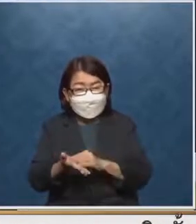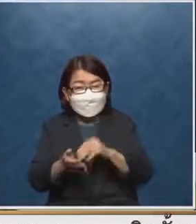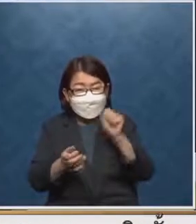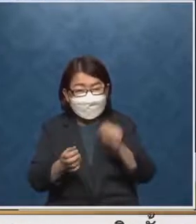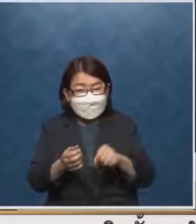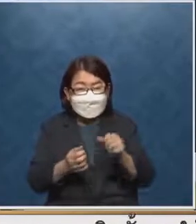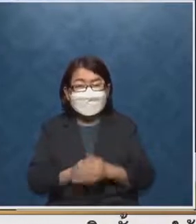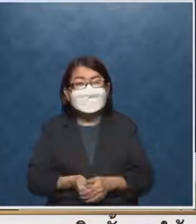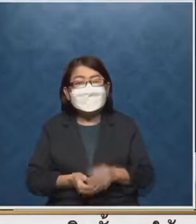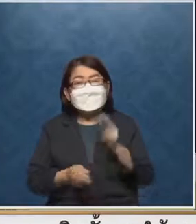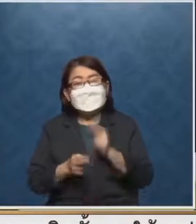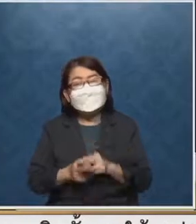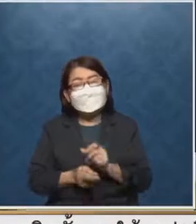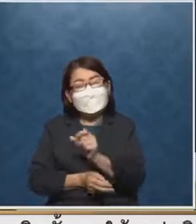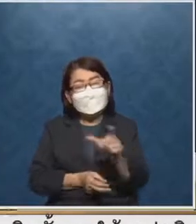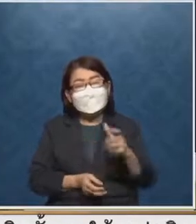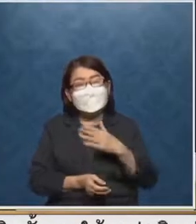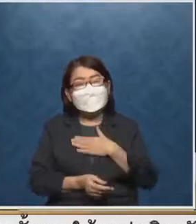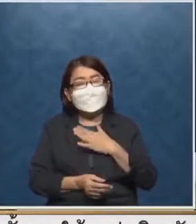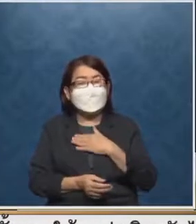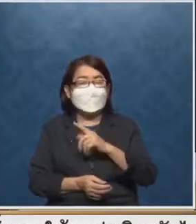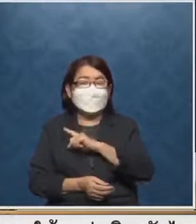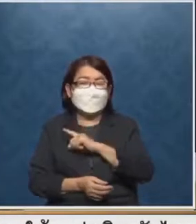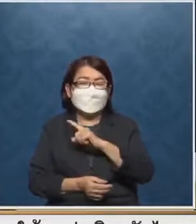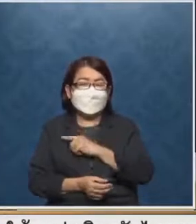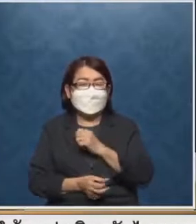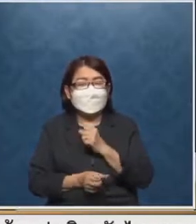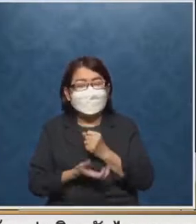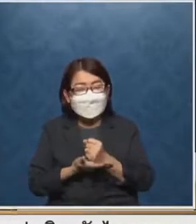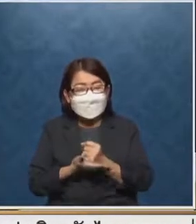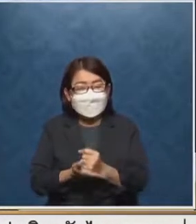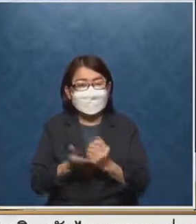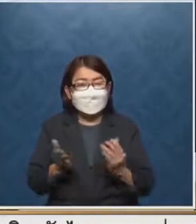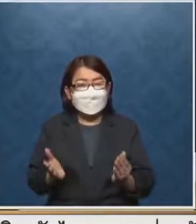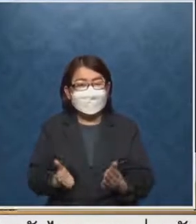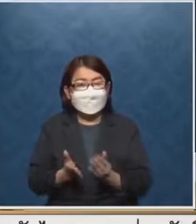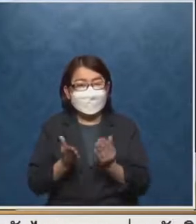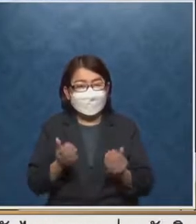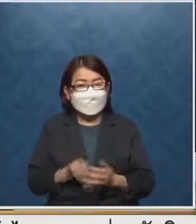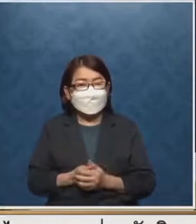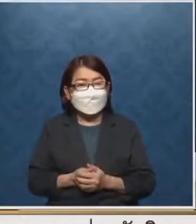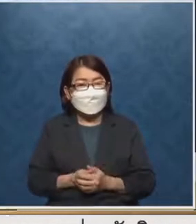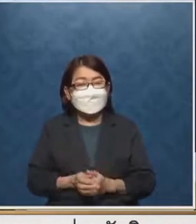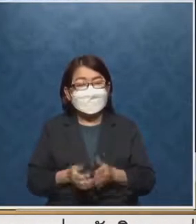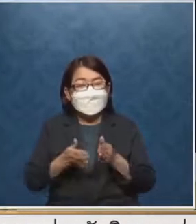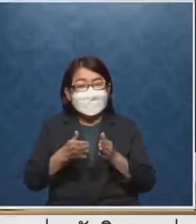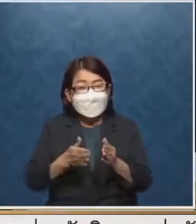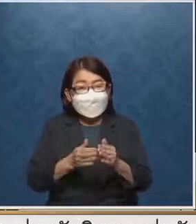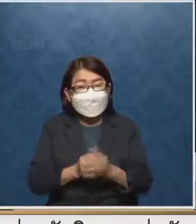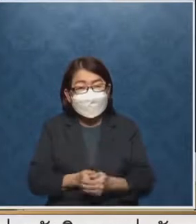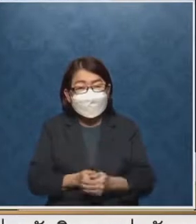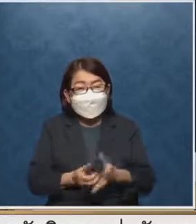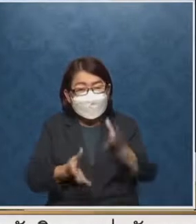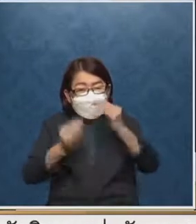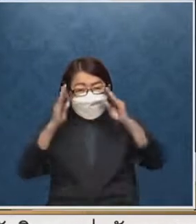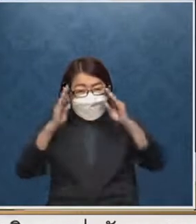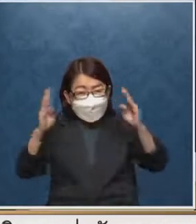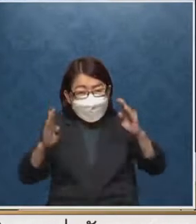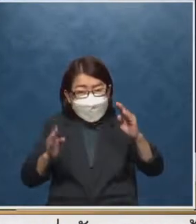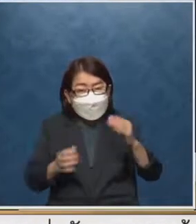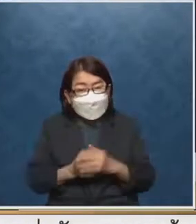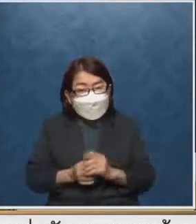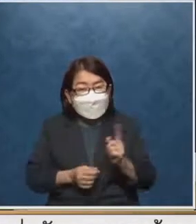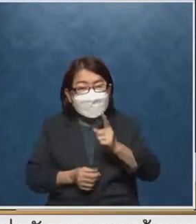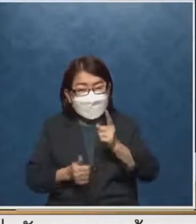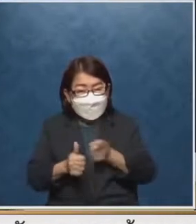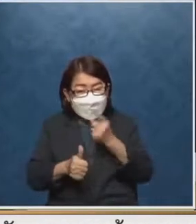ากองทุนมีบทบาทเป็นผู้สนับสนุนต้านด้านรู้เท่าทันสื่อ 1. จับมือเ